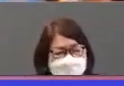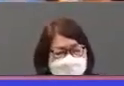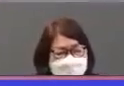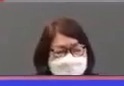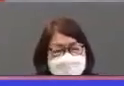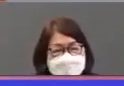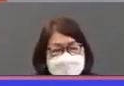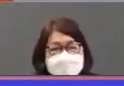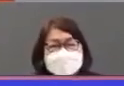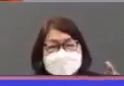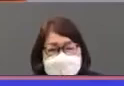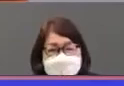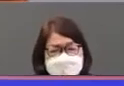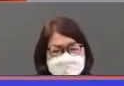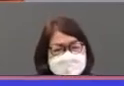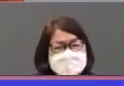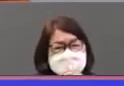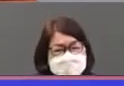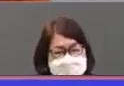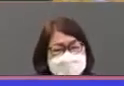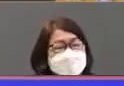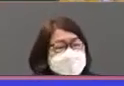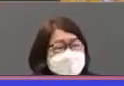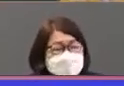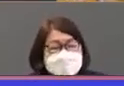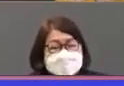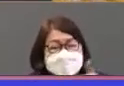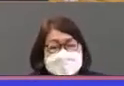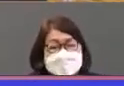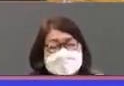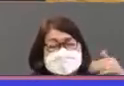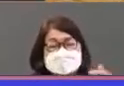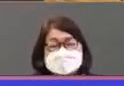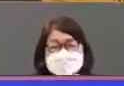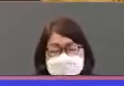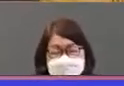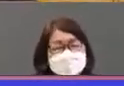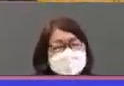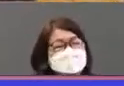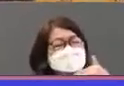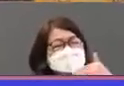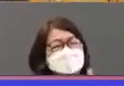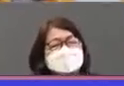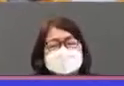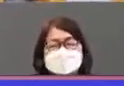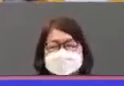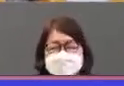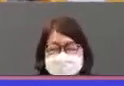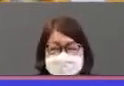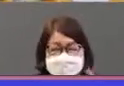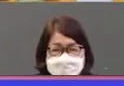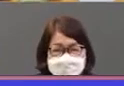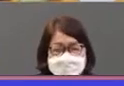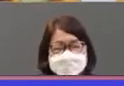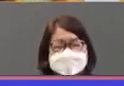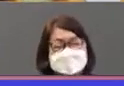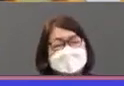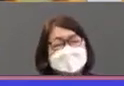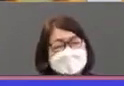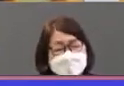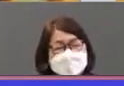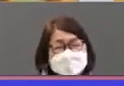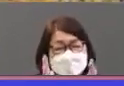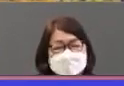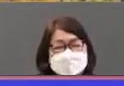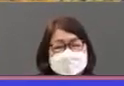ทอ๋อ แล้วเขาแยกเป็นการส่งออกทางเรือทางบกทางอากาศด้วยเรียกว่าสะท้อนถึงความเชื่อมั่นของผู้บริโภคจีนในผลไม้สดไทยส่งออกสามารถคร